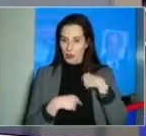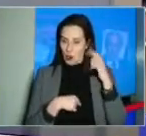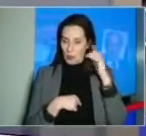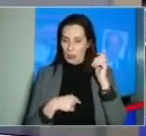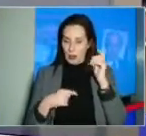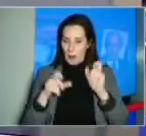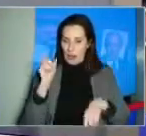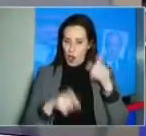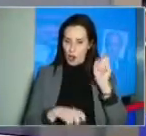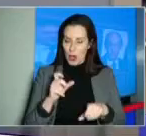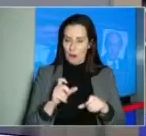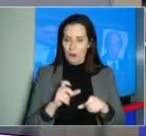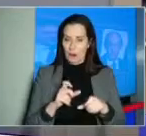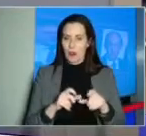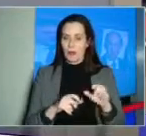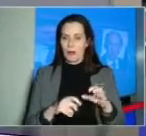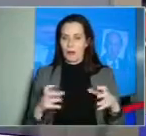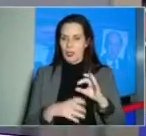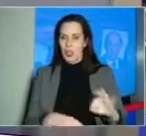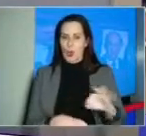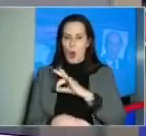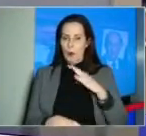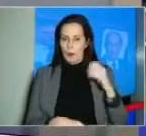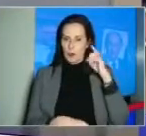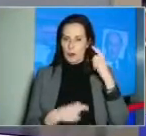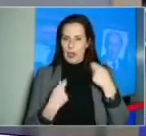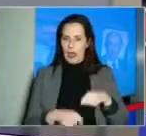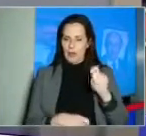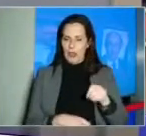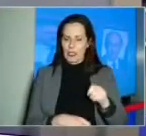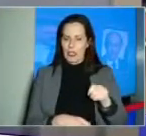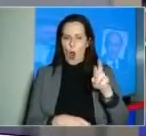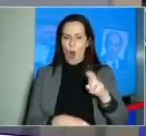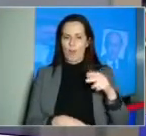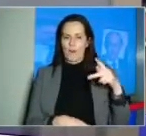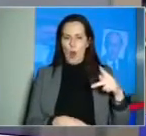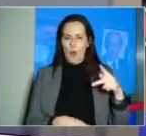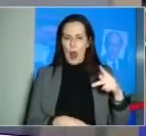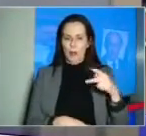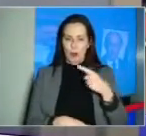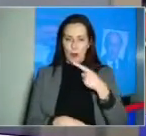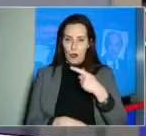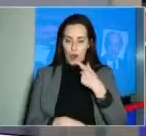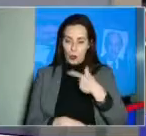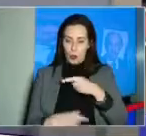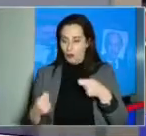אנשים מצד כחלון, שמעתי במקרה את חבר הכנסת פולקמן מתראיין ברדיו, ואומר, אנחנו אנשי יותר קרובים לנתניהו מאשר לגנץ,